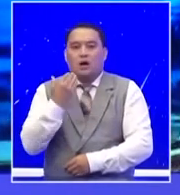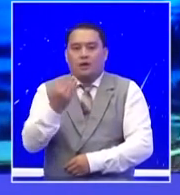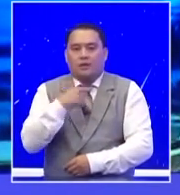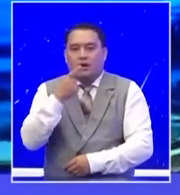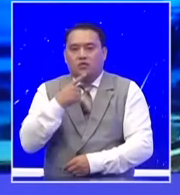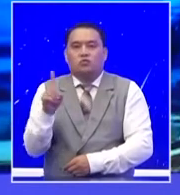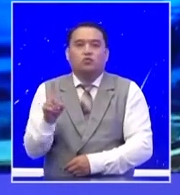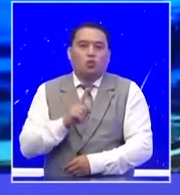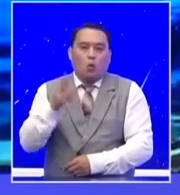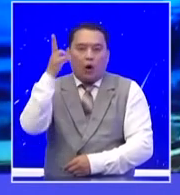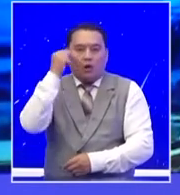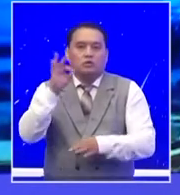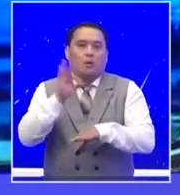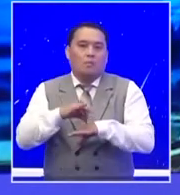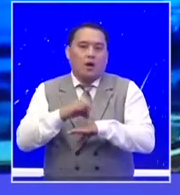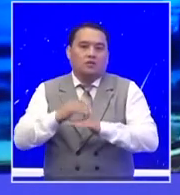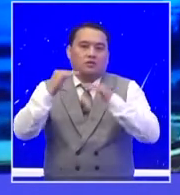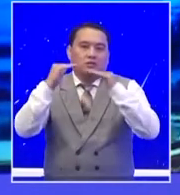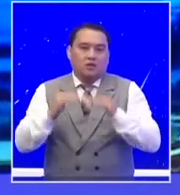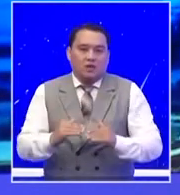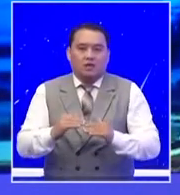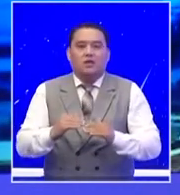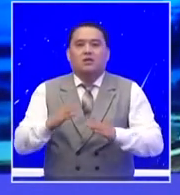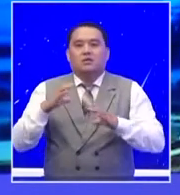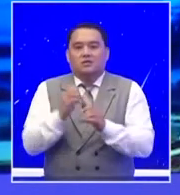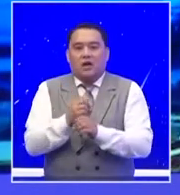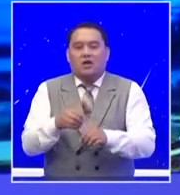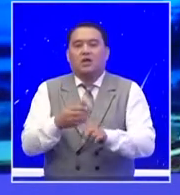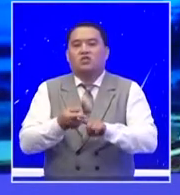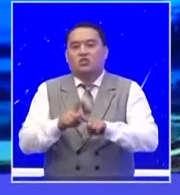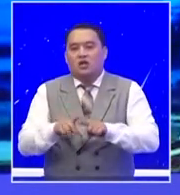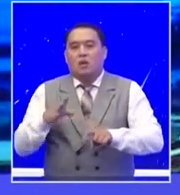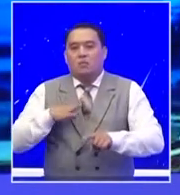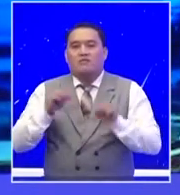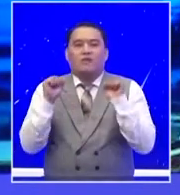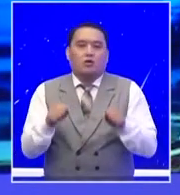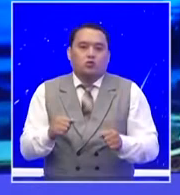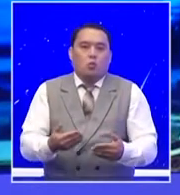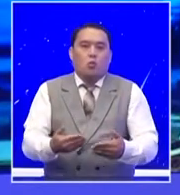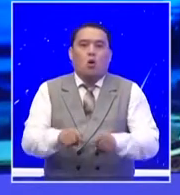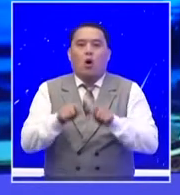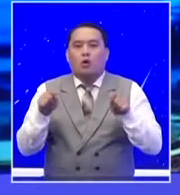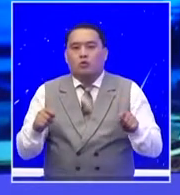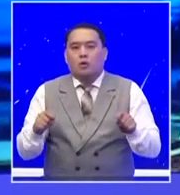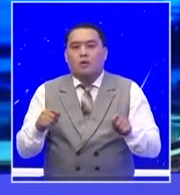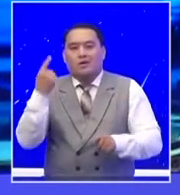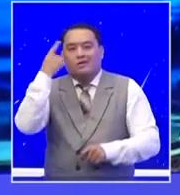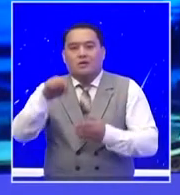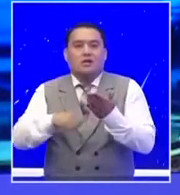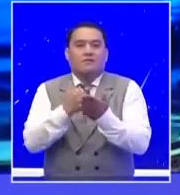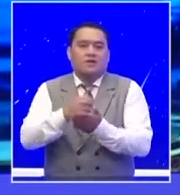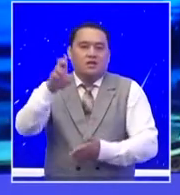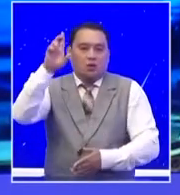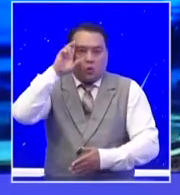Ниязбеков отметил, что уменьшение количества больных и резкое сокращение летальных исходов стало возможным благодаря открытию по инициативе главы